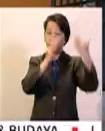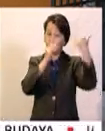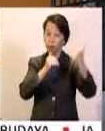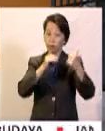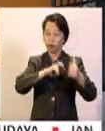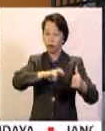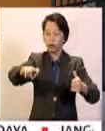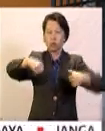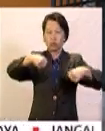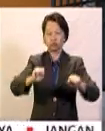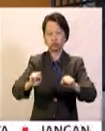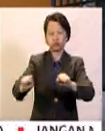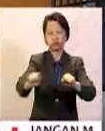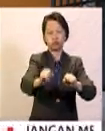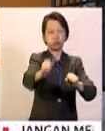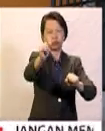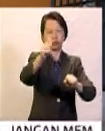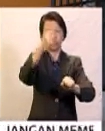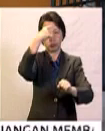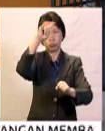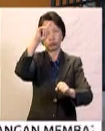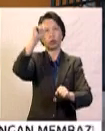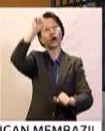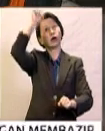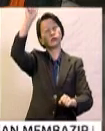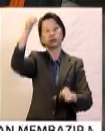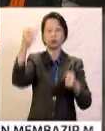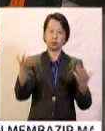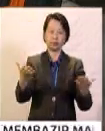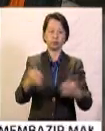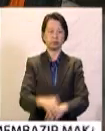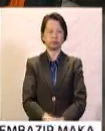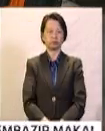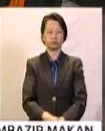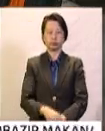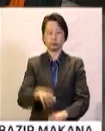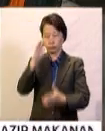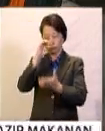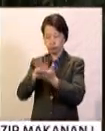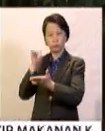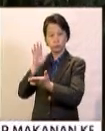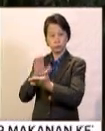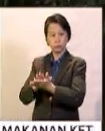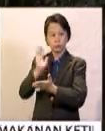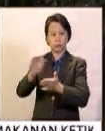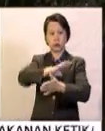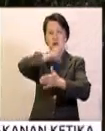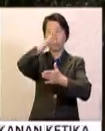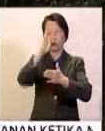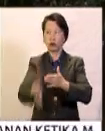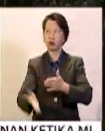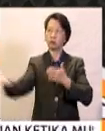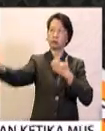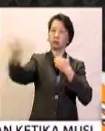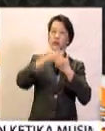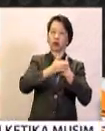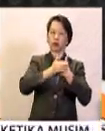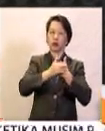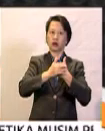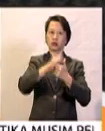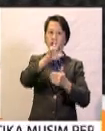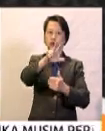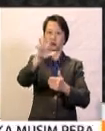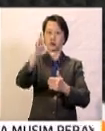dalam perjalanan itu dilindungi oleh Allah lah SWT. Suhadi dan Rasidah dijangka menamatkan pengembaraan ini selama 75